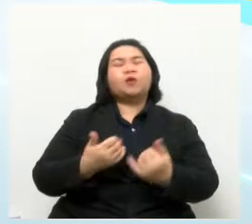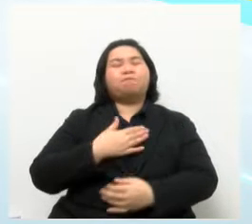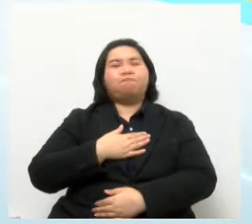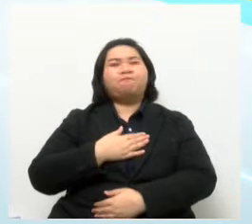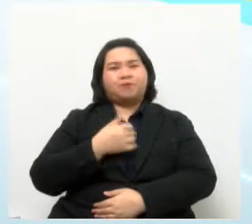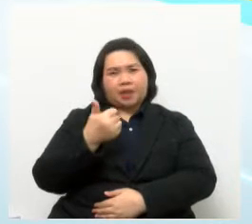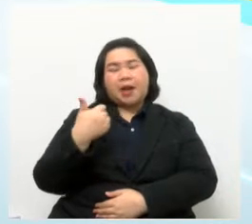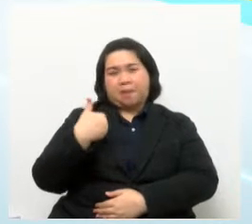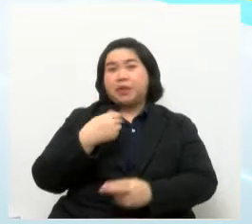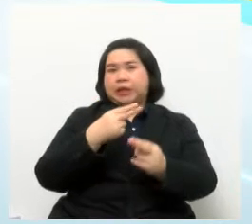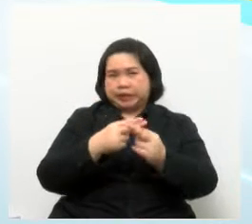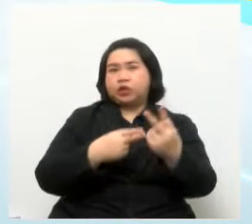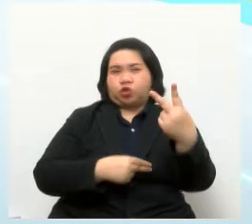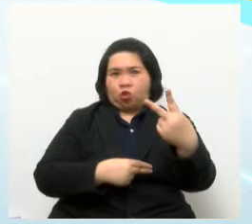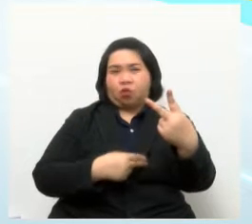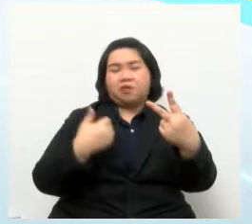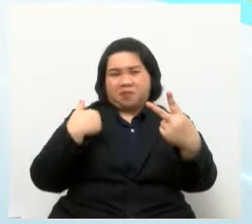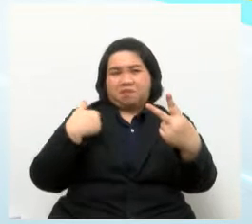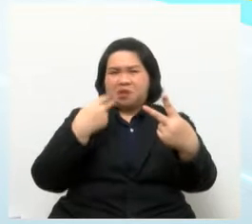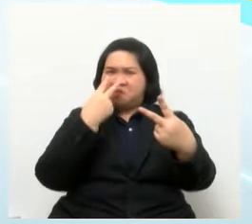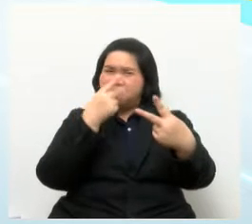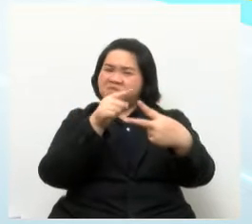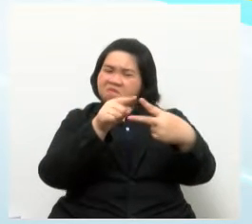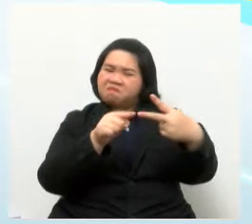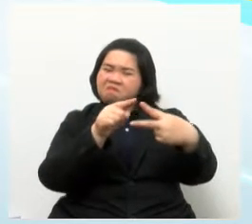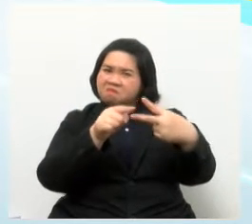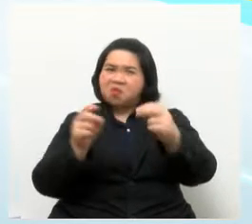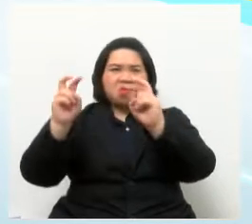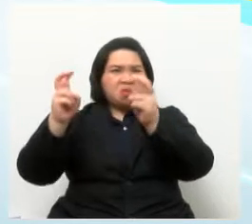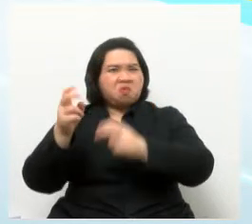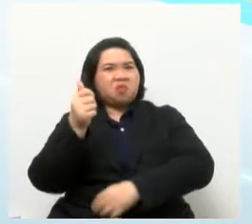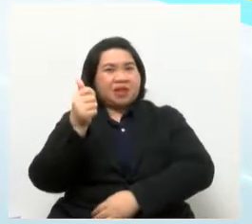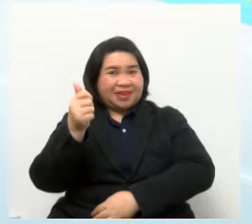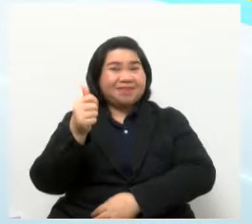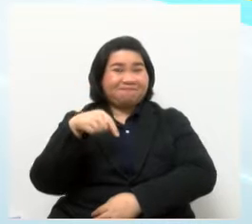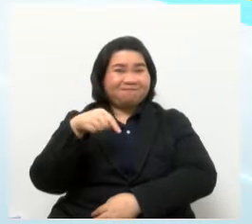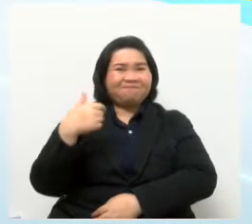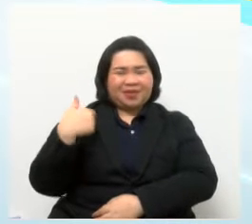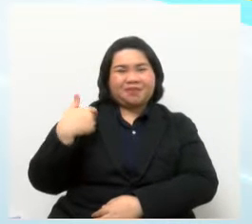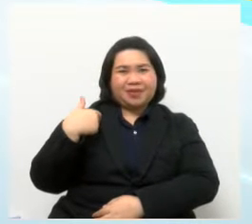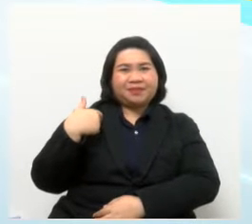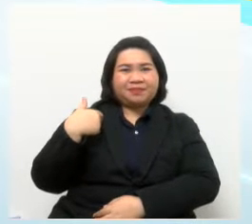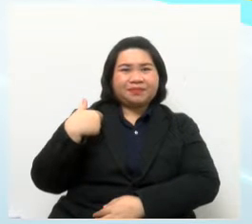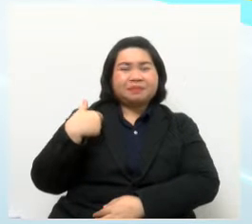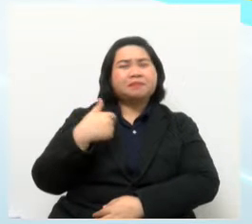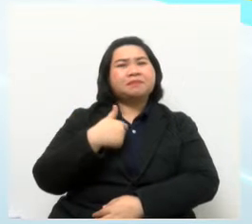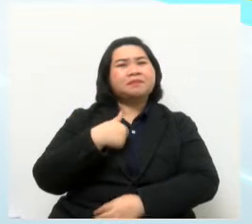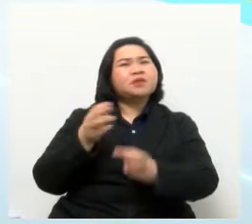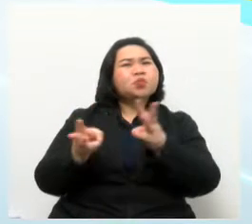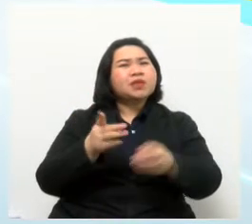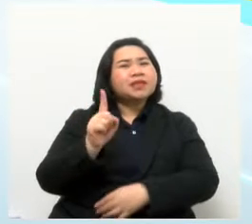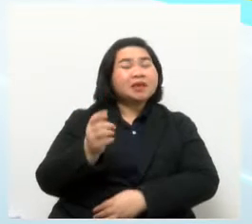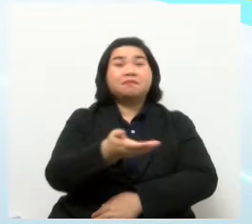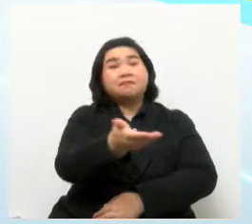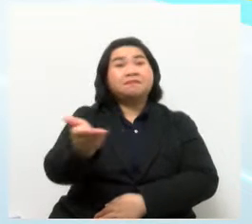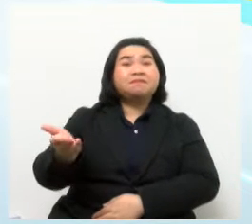ได้มา2ชื่อรายการที่น่าสนใจพร้อมกับคอนเทนต์ดีๆที่จะเกิดขึ้นในรายการนะคะซึ่งเราจะต้องให้ท่านผู้ชม